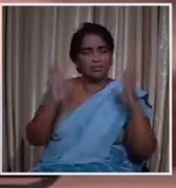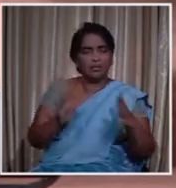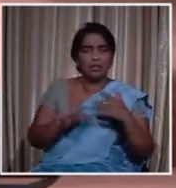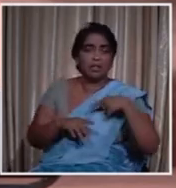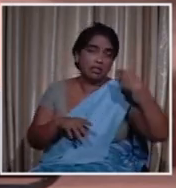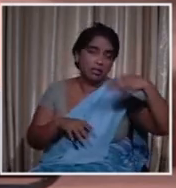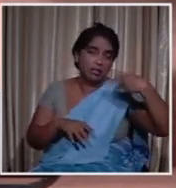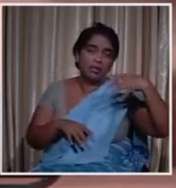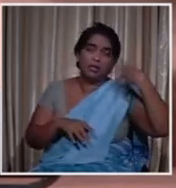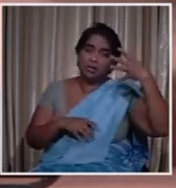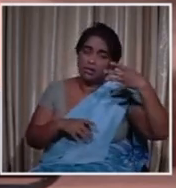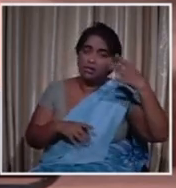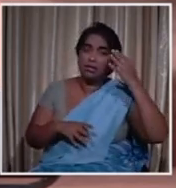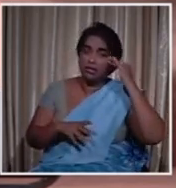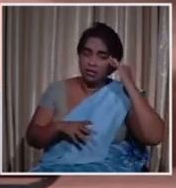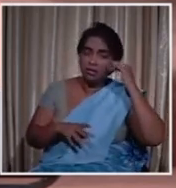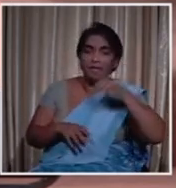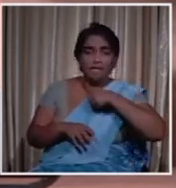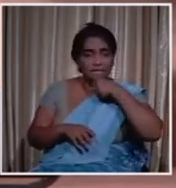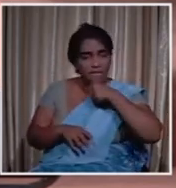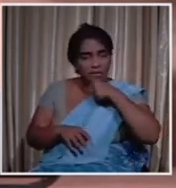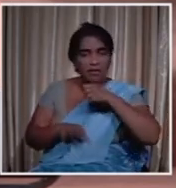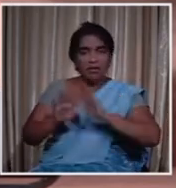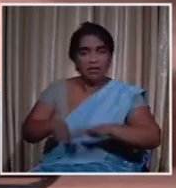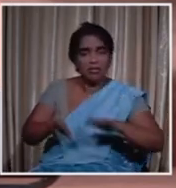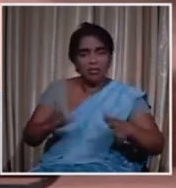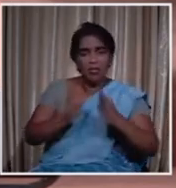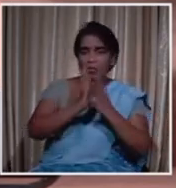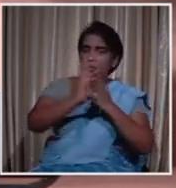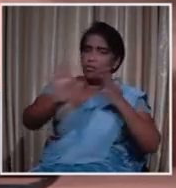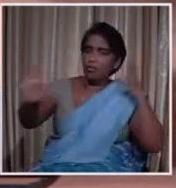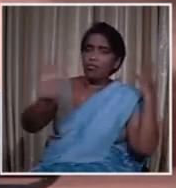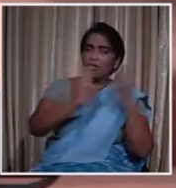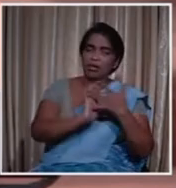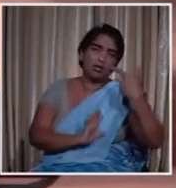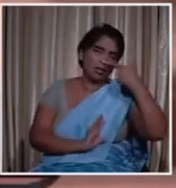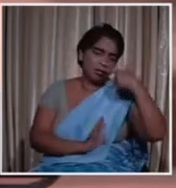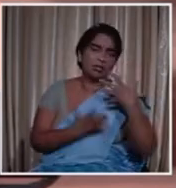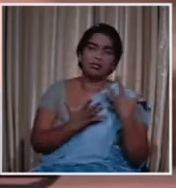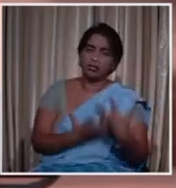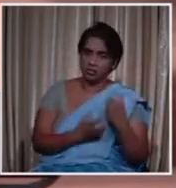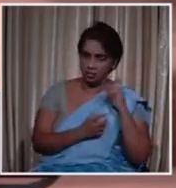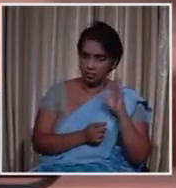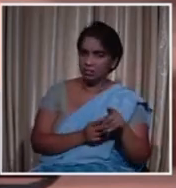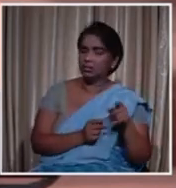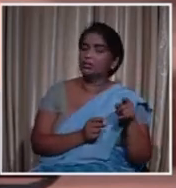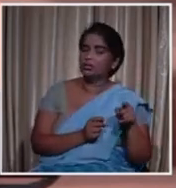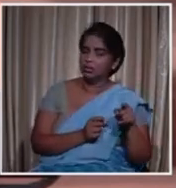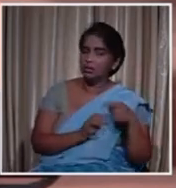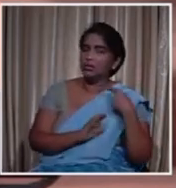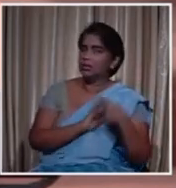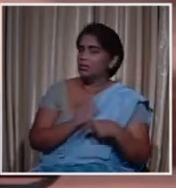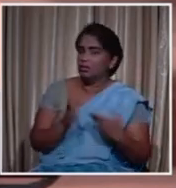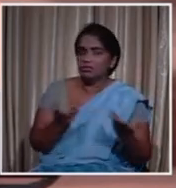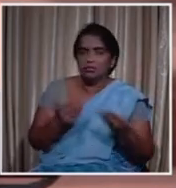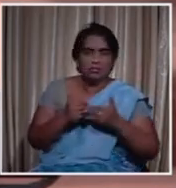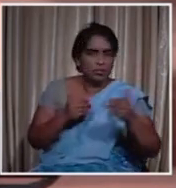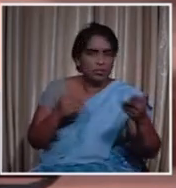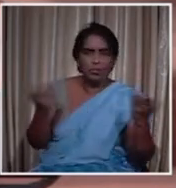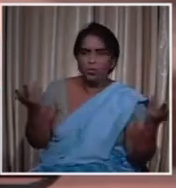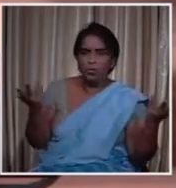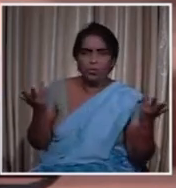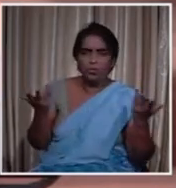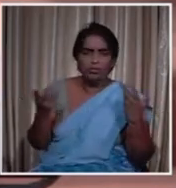4-3 பெண்கள், ஆண்கள், சிறுவர்கள் உட்பட இந்த எரிபொருளுக்காக தெருக்களிலே காத்திருக்கிறார்கள். இந்த நாடு எங்கே போகிறது என்று யாருக்கும் தெரியாது.